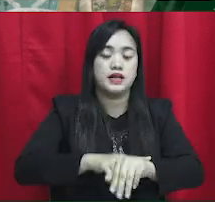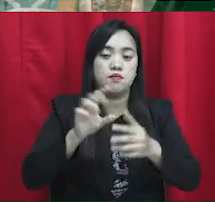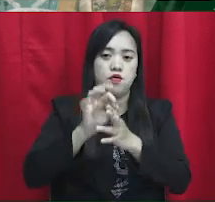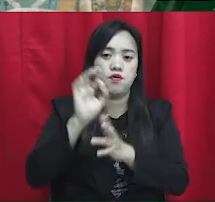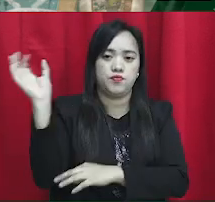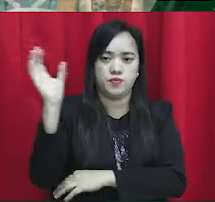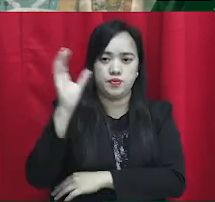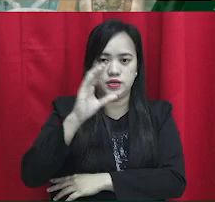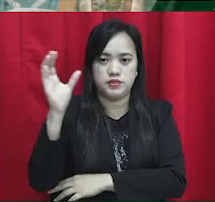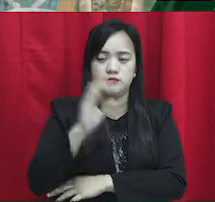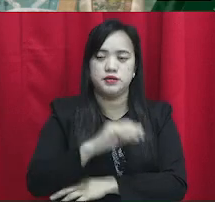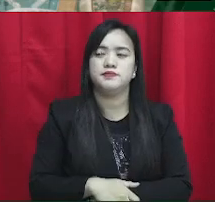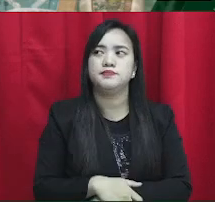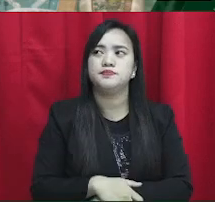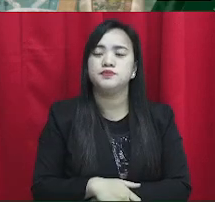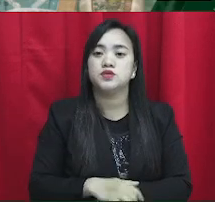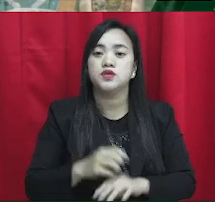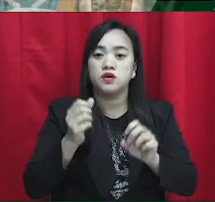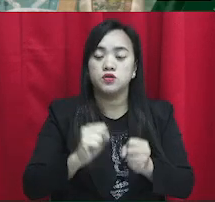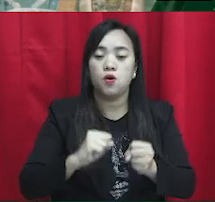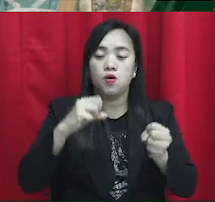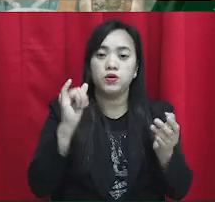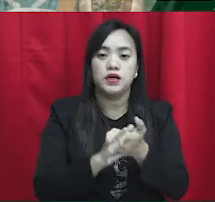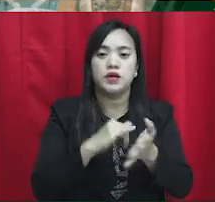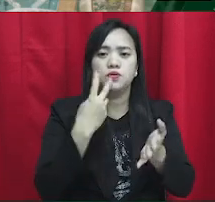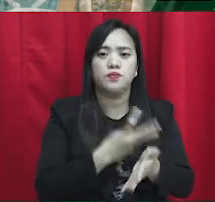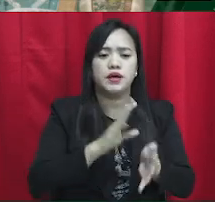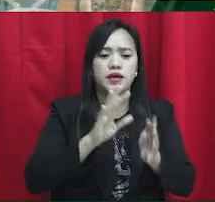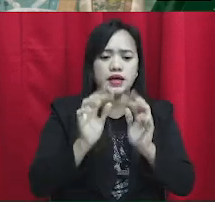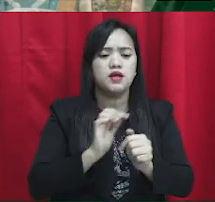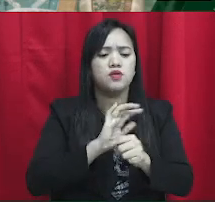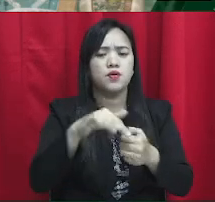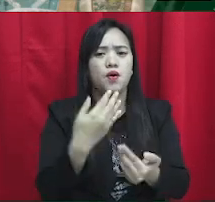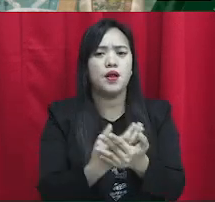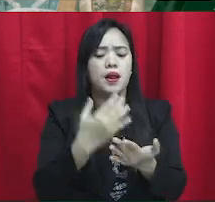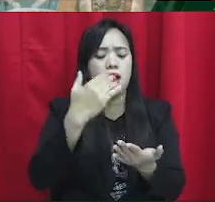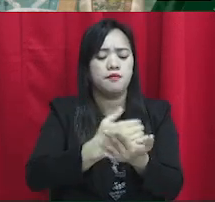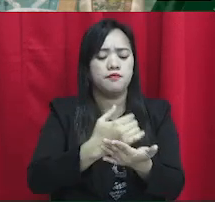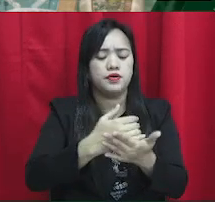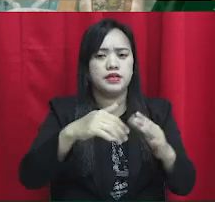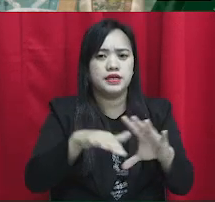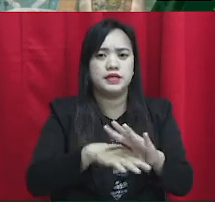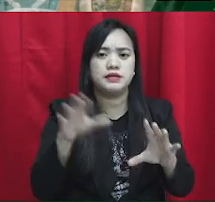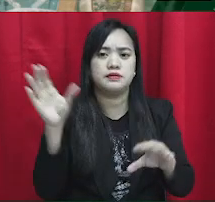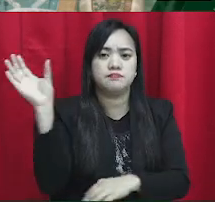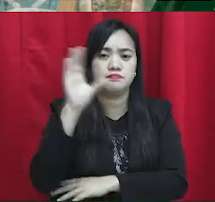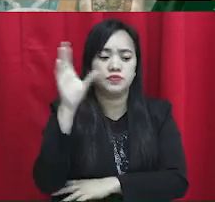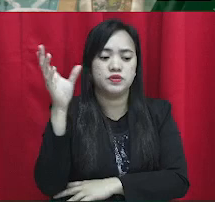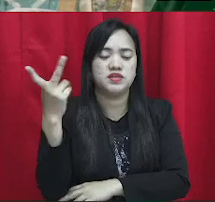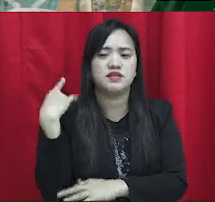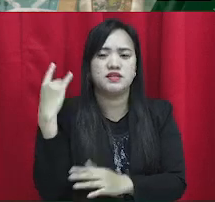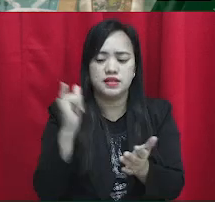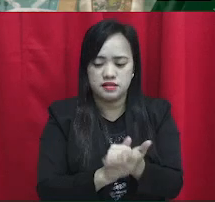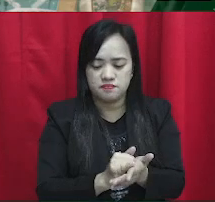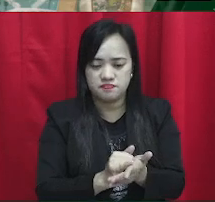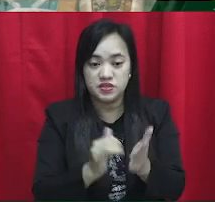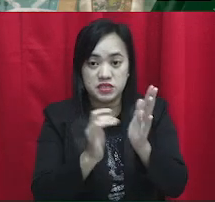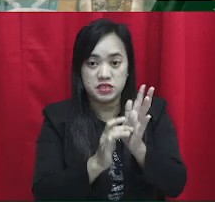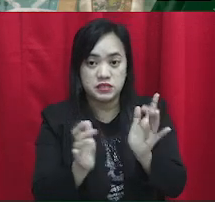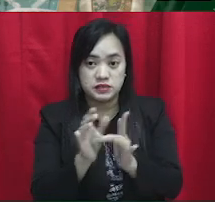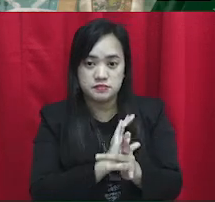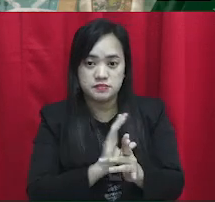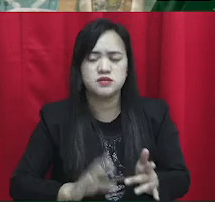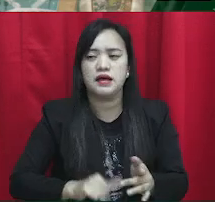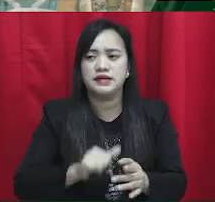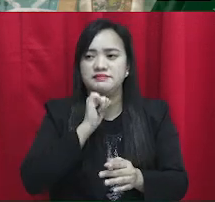ano po yan? Para ma-avoid natin na yung Christmas sa ating pamilya ay ma-out of context. Mm-hmm. Ano ibig